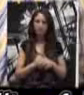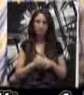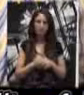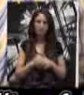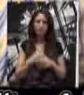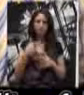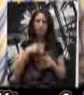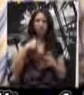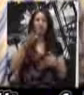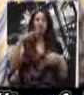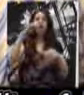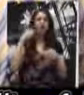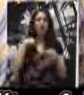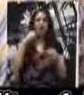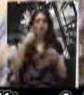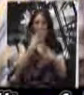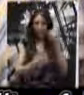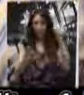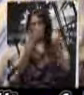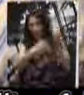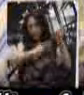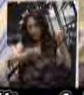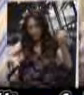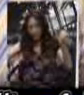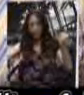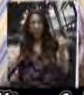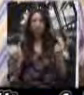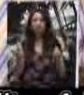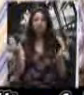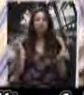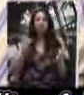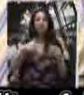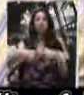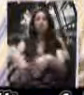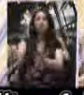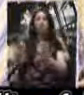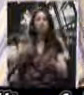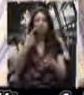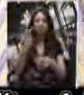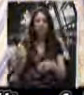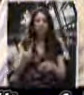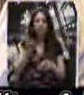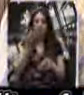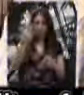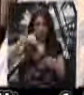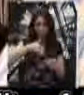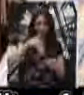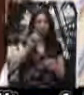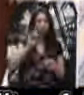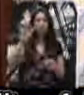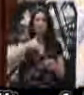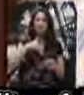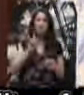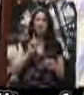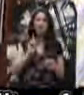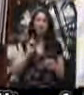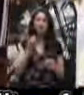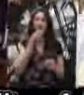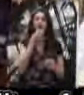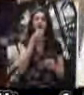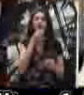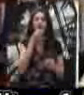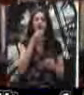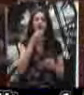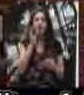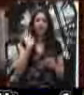تعبوا وتشردوا. غير ولاد ابني يوتا ما سايباهم برضو، بنتين برضو سايبينهم يا عيني. لا ما بيجينيش